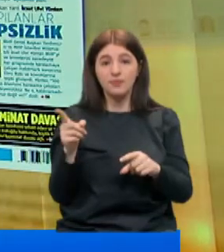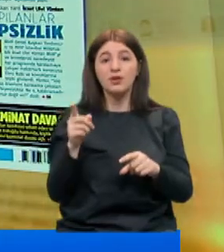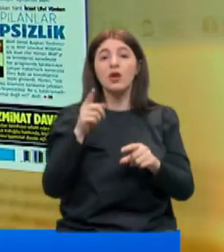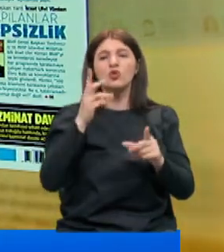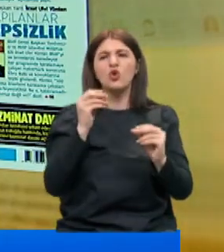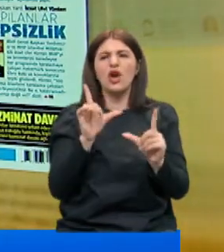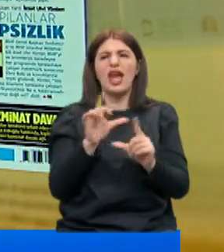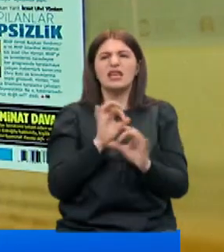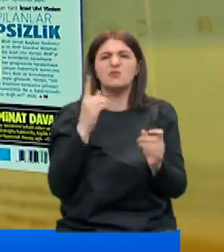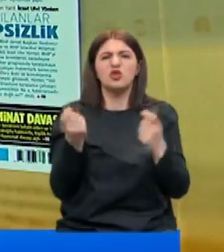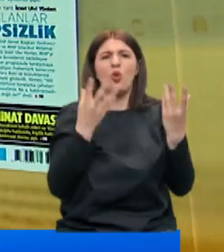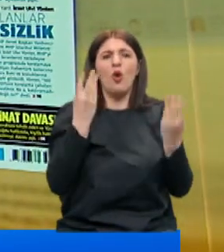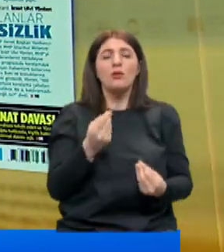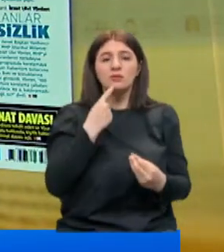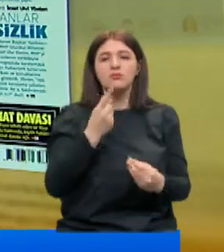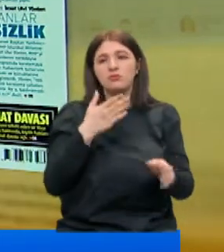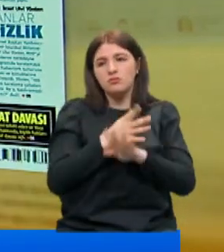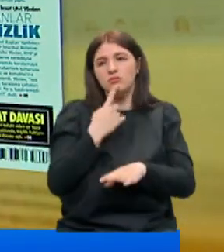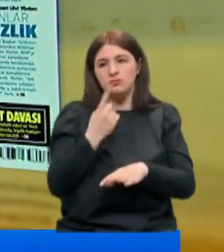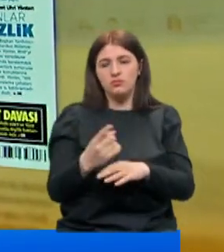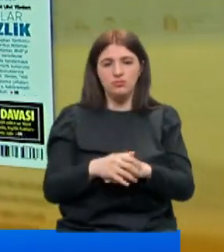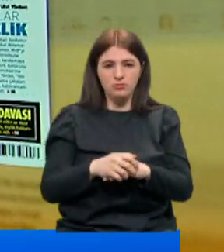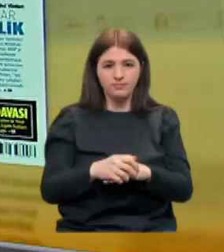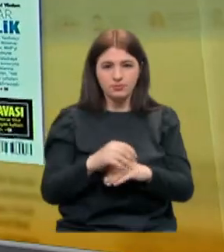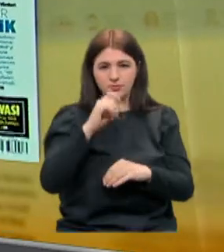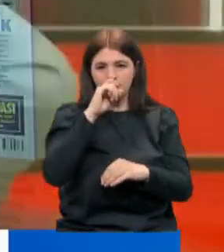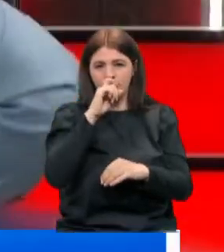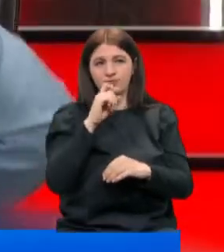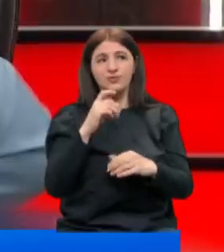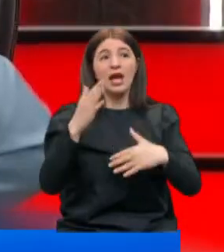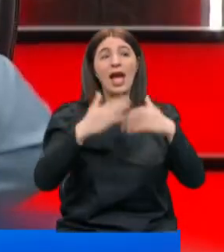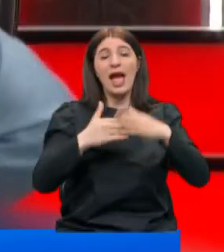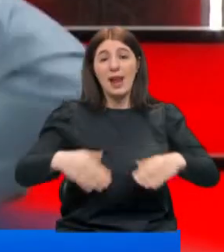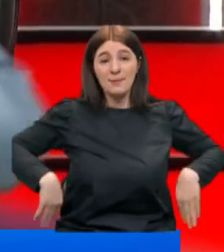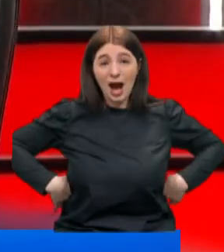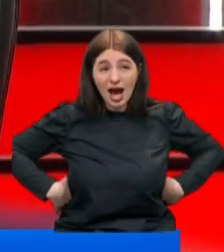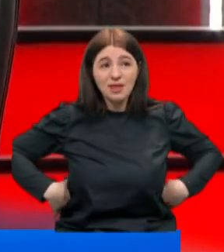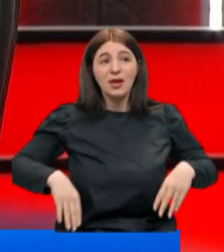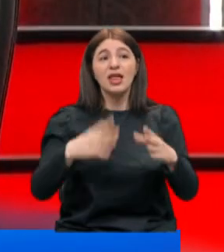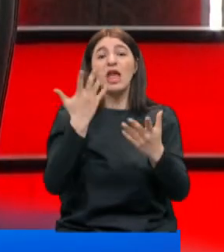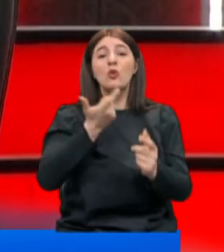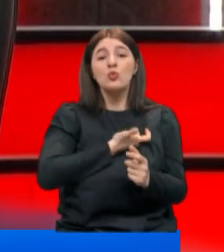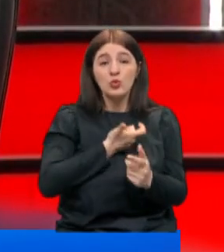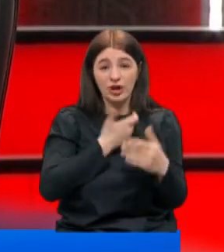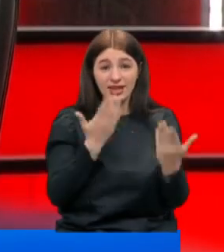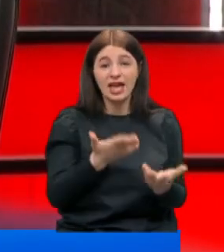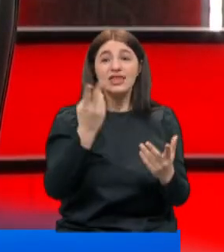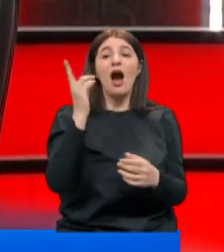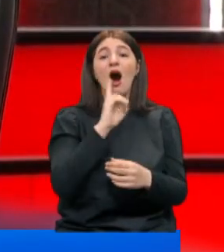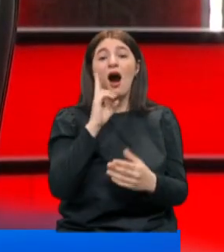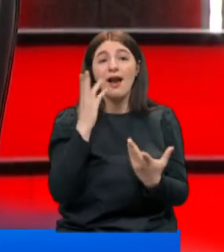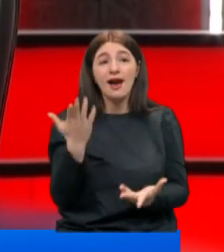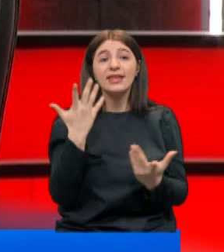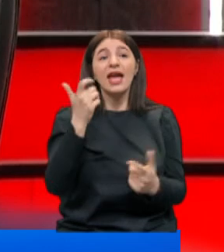çok gereksiz birisi olmuş demiş doğru söylemiş el bağlama O ne hukuki ne